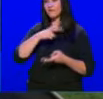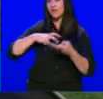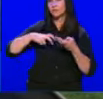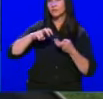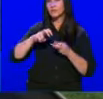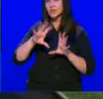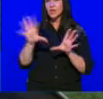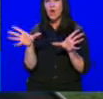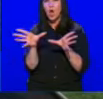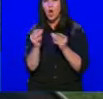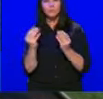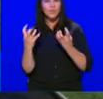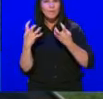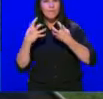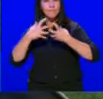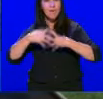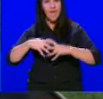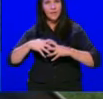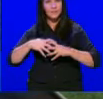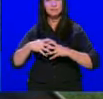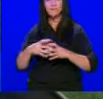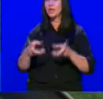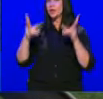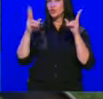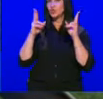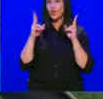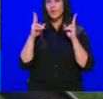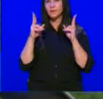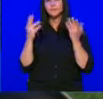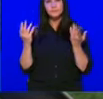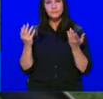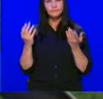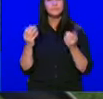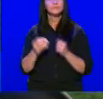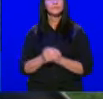на общи механизми и решения. И